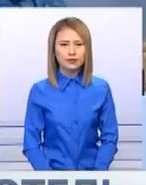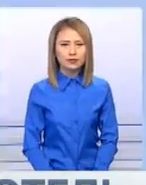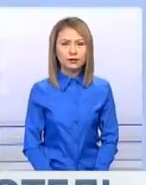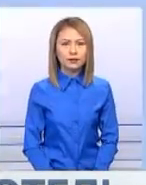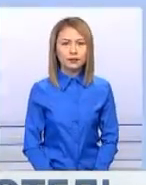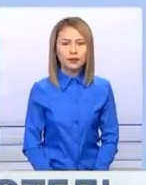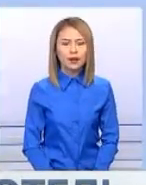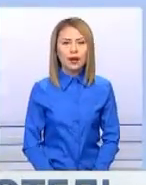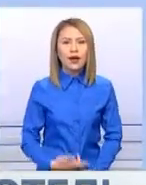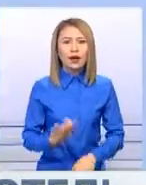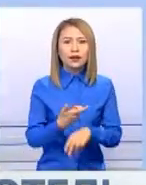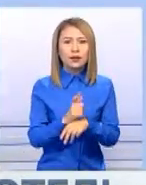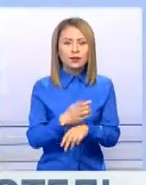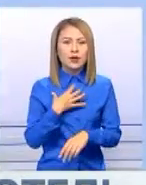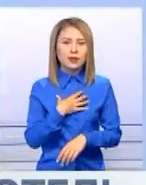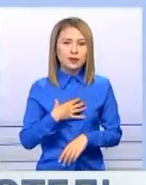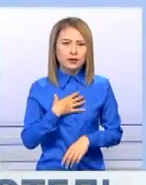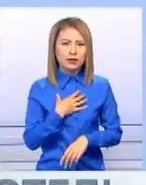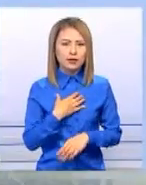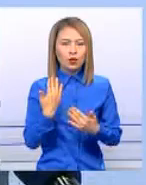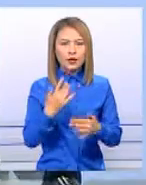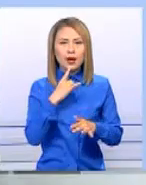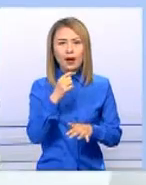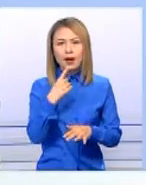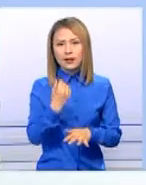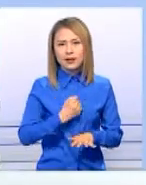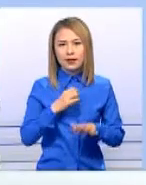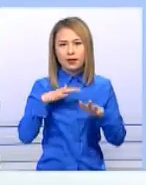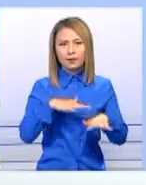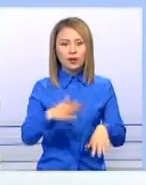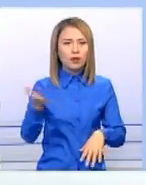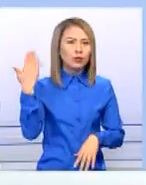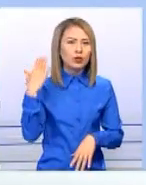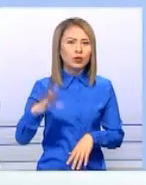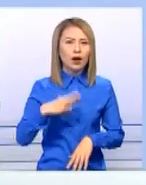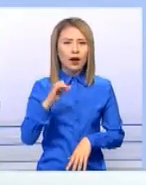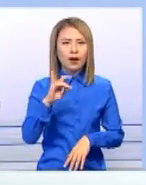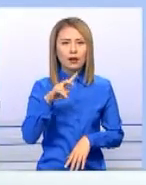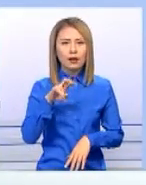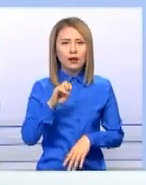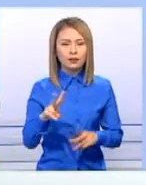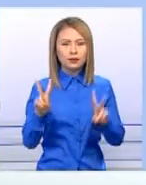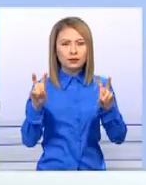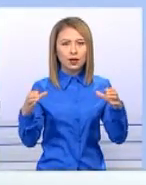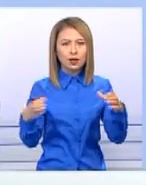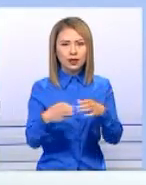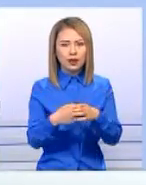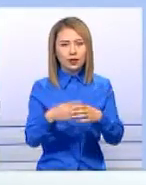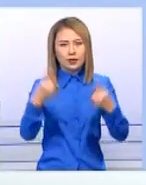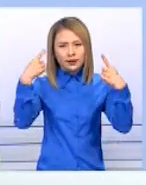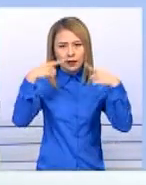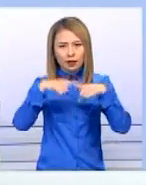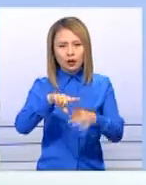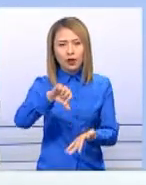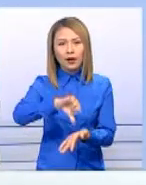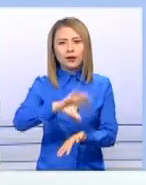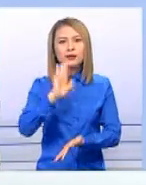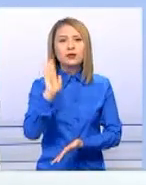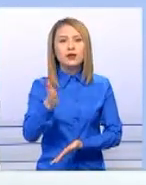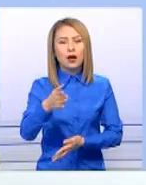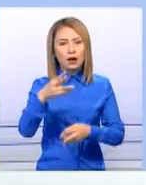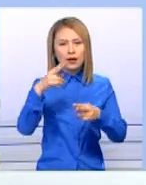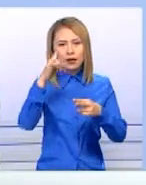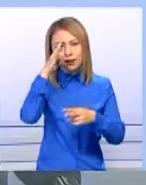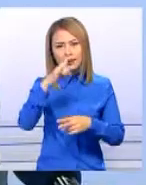Ең бастысы осы әскери парадта Арлан деген бронды техникаларымыз қатысады. Ол деген Қазақстанда Қазақстан